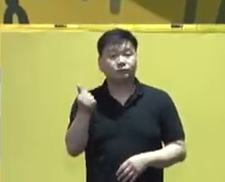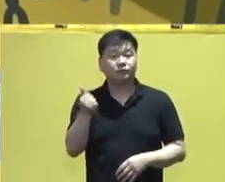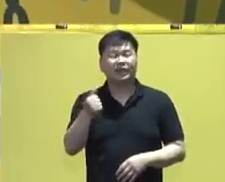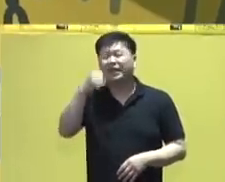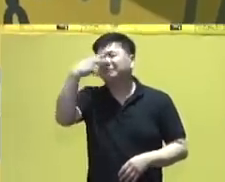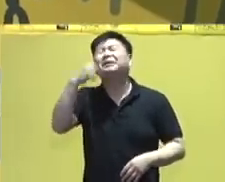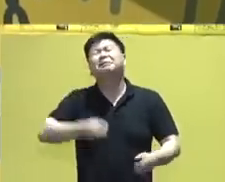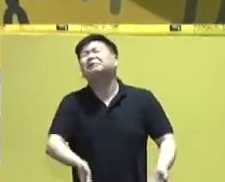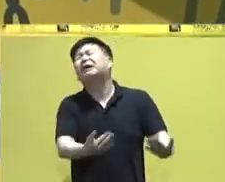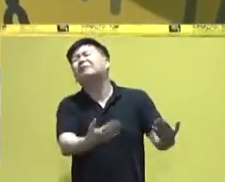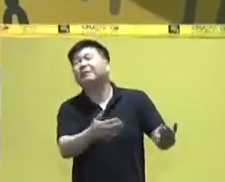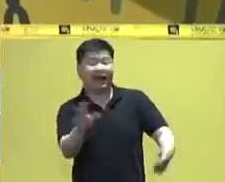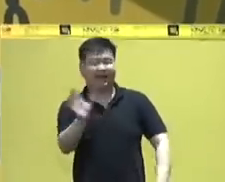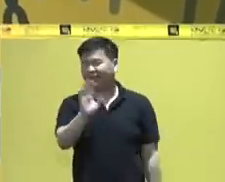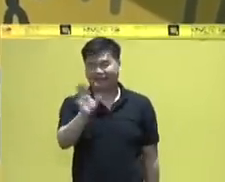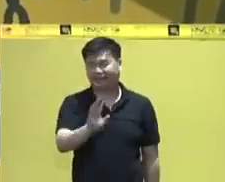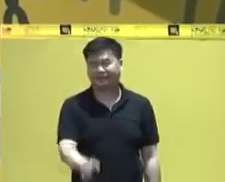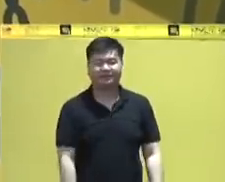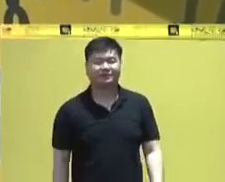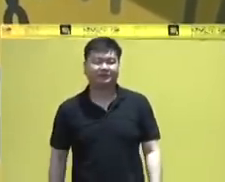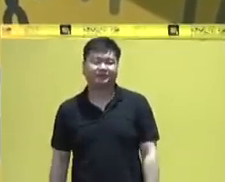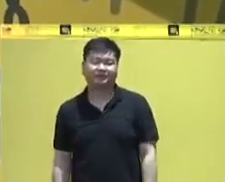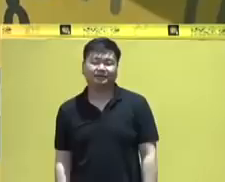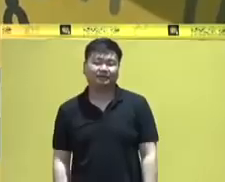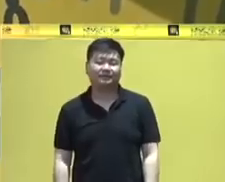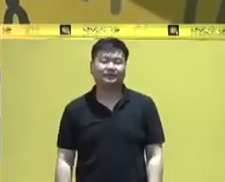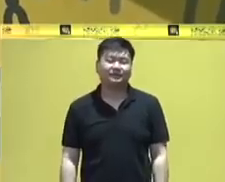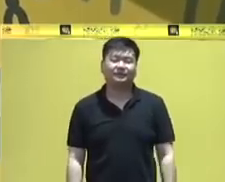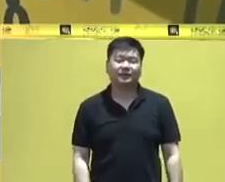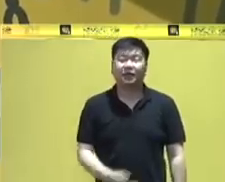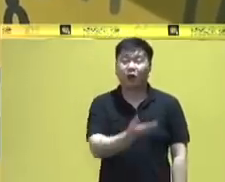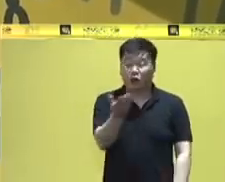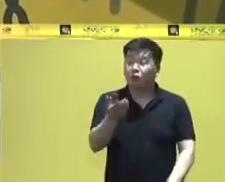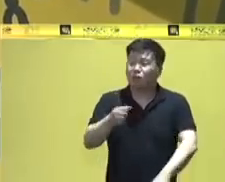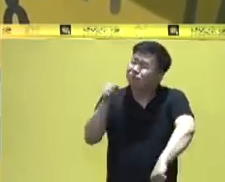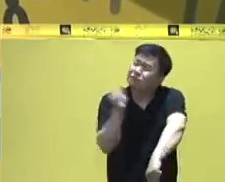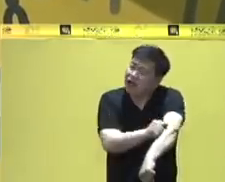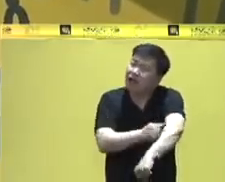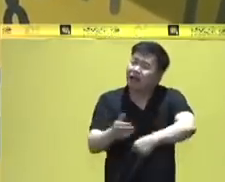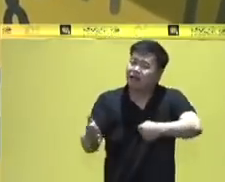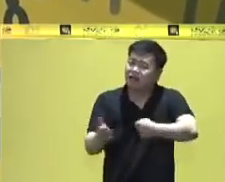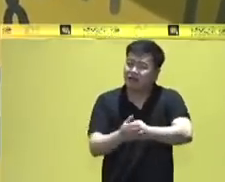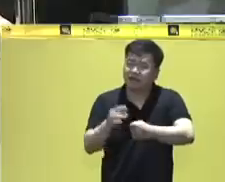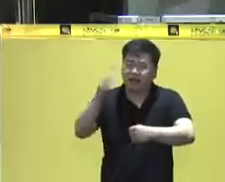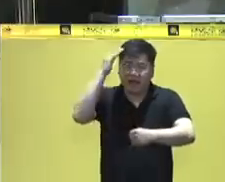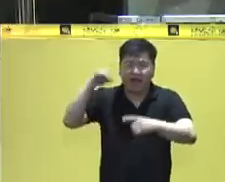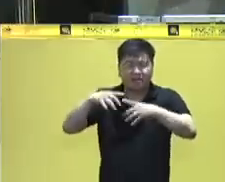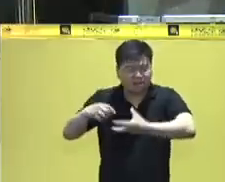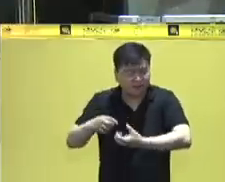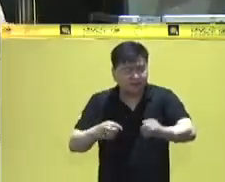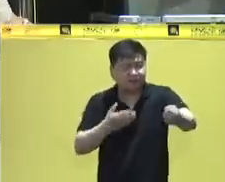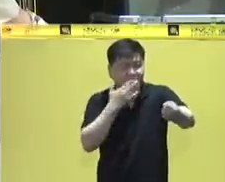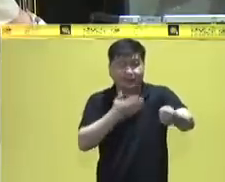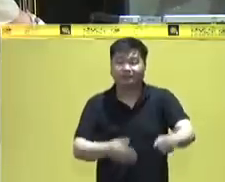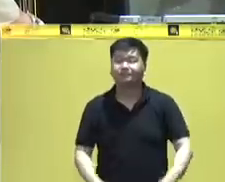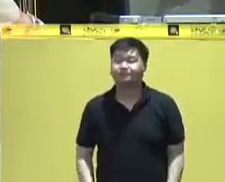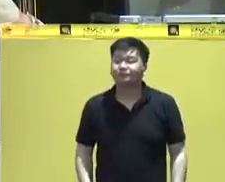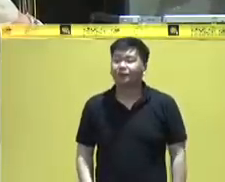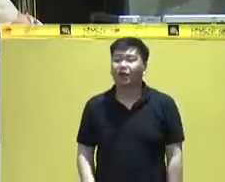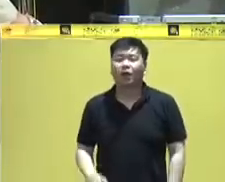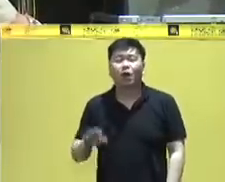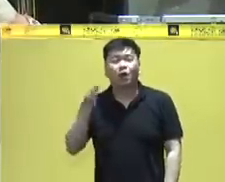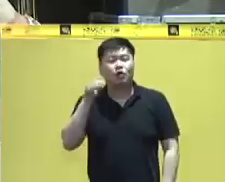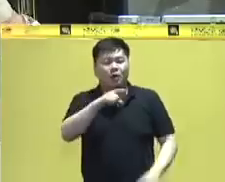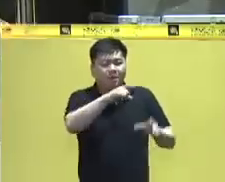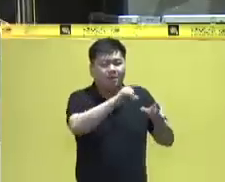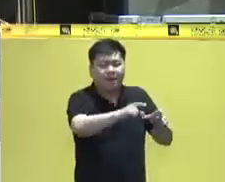좋아서 주신 거는 아닐 거고요. 예. 여러분들이 잘 하셔가지고 가져가신 거죠. 뭐. 아, 예. 예. 요즘에도 뭐 각 지역별로